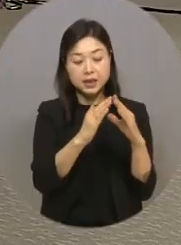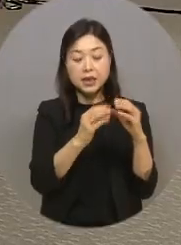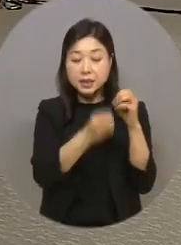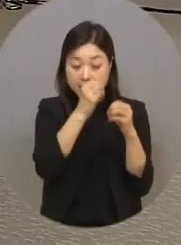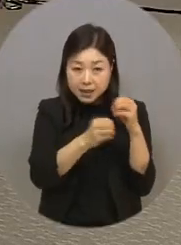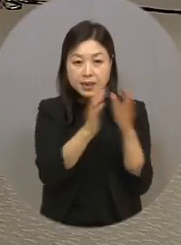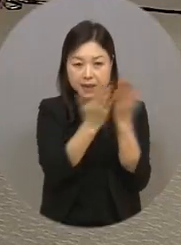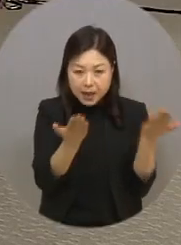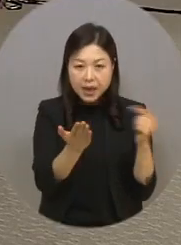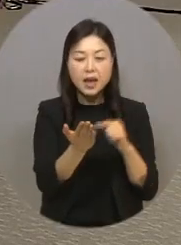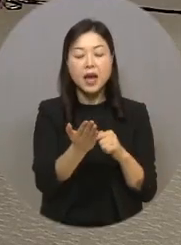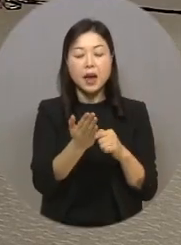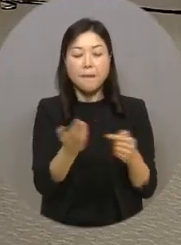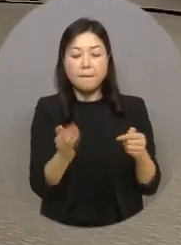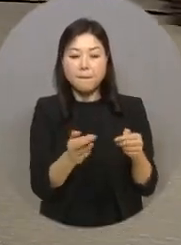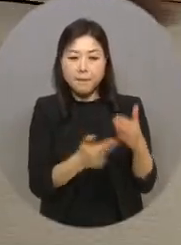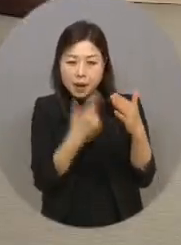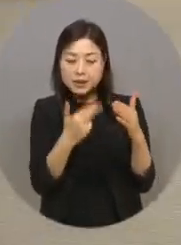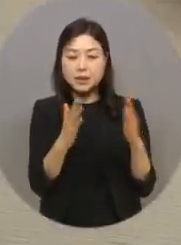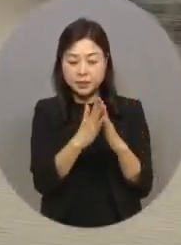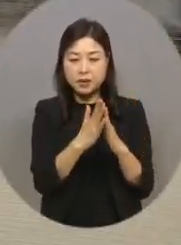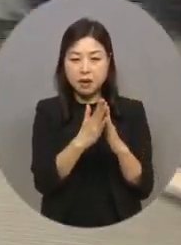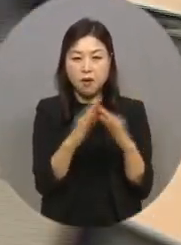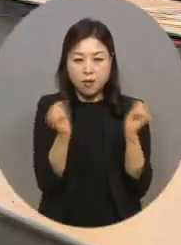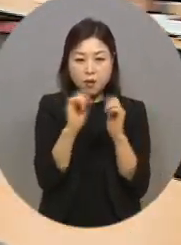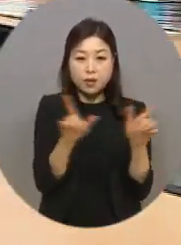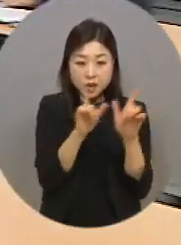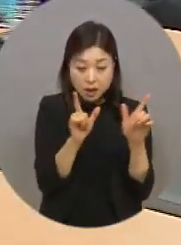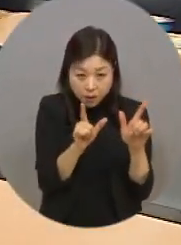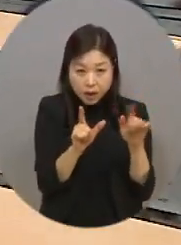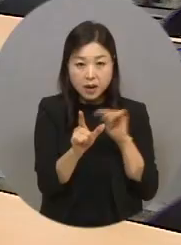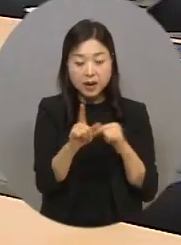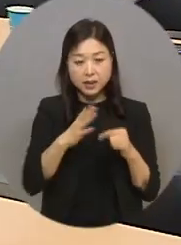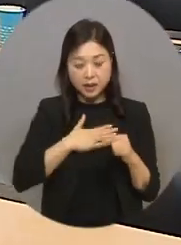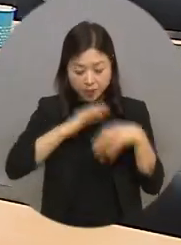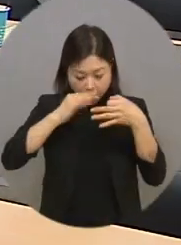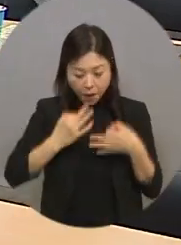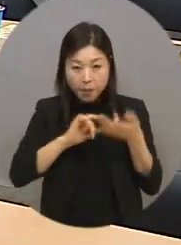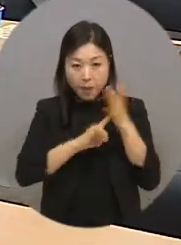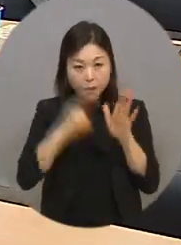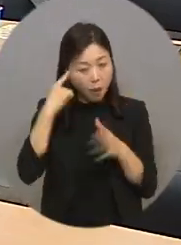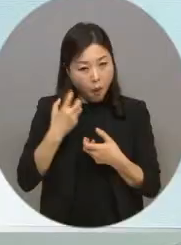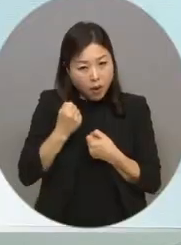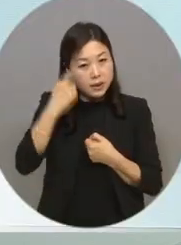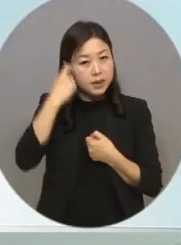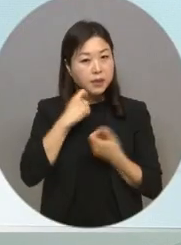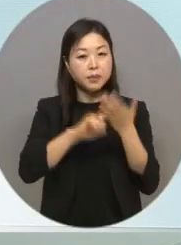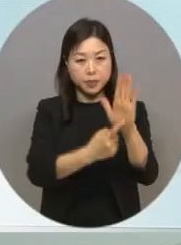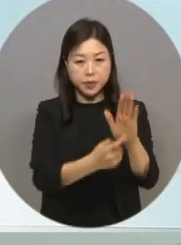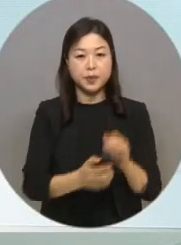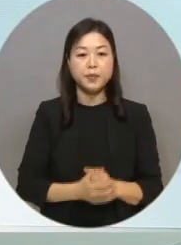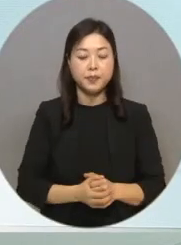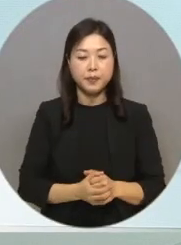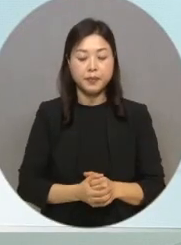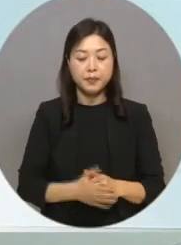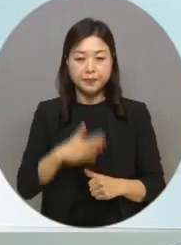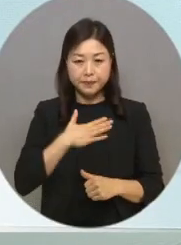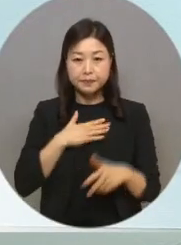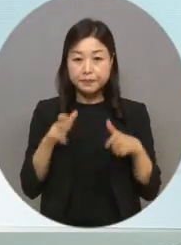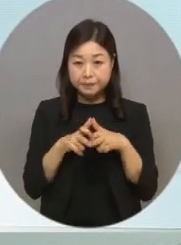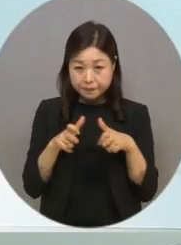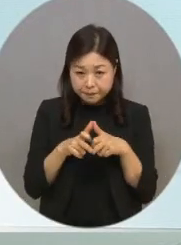분석을 통해 장애의 시적 인식과 트라우마의 대응 양상을 발표했습니다. 나한테 오는 그